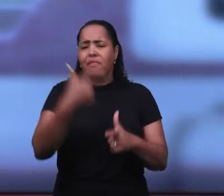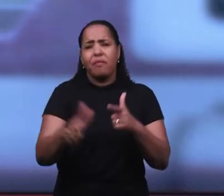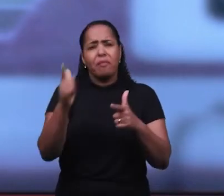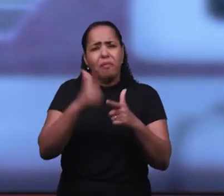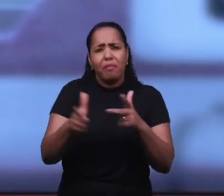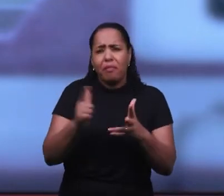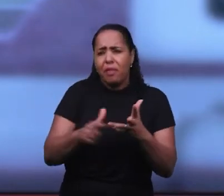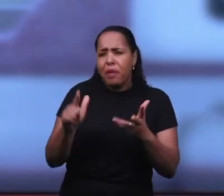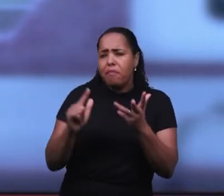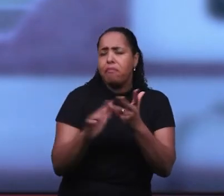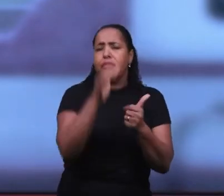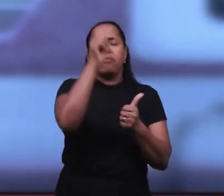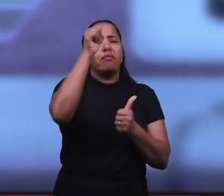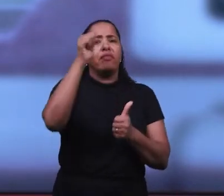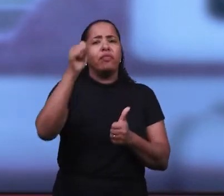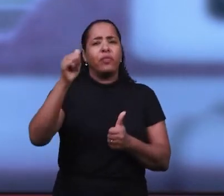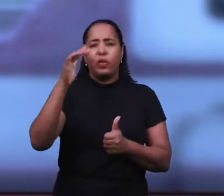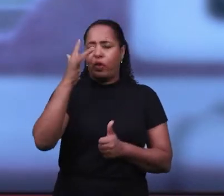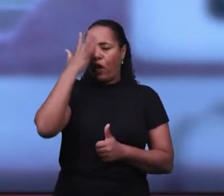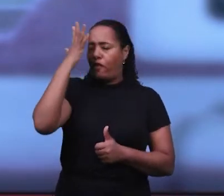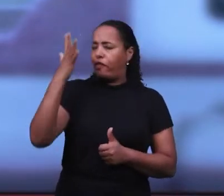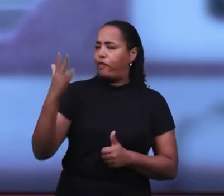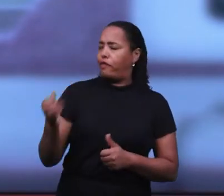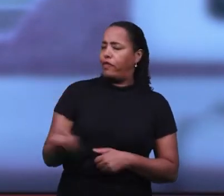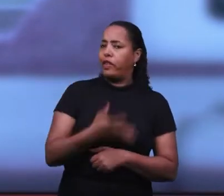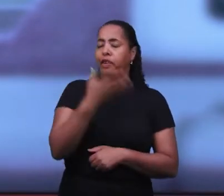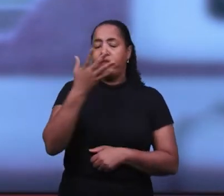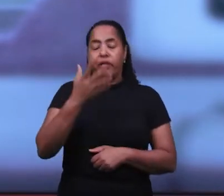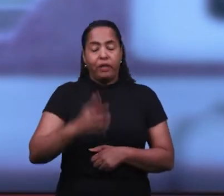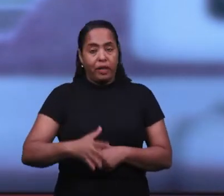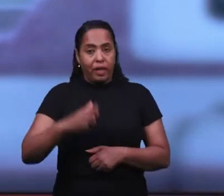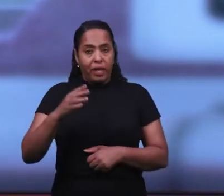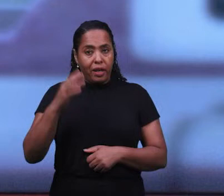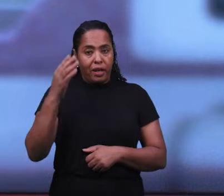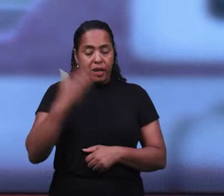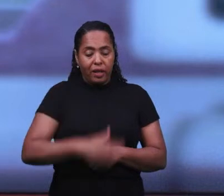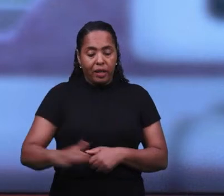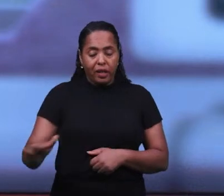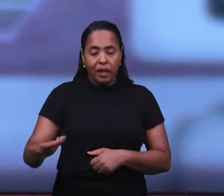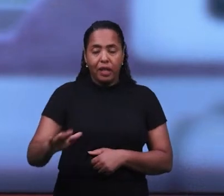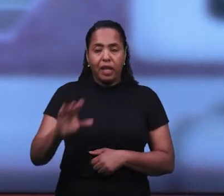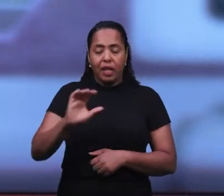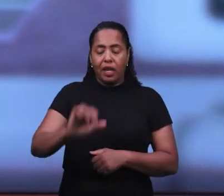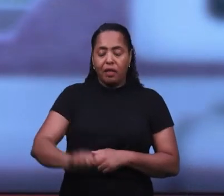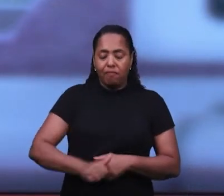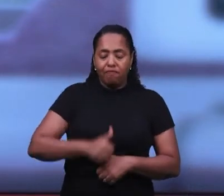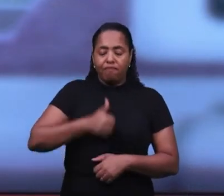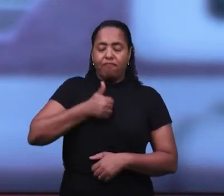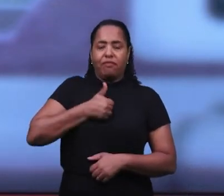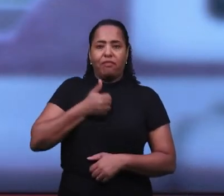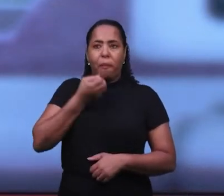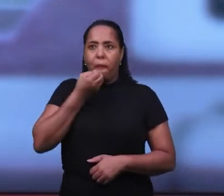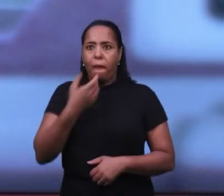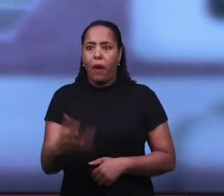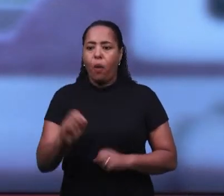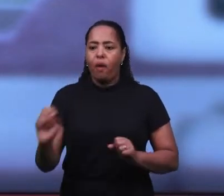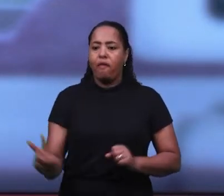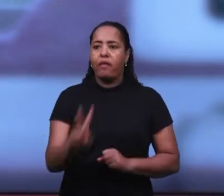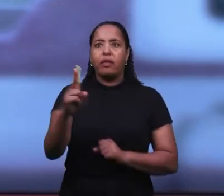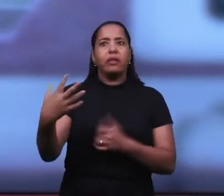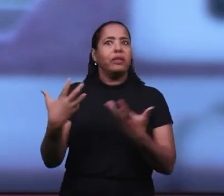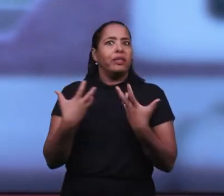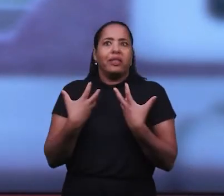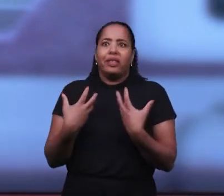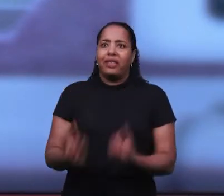problèmes, il retrouve une nouvelle possibilité. L'enfant qui a, qui a son auto-estime